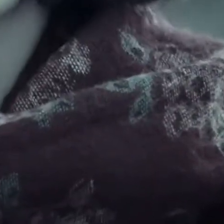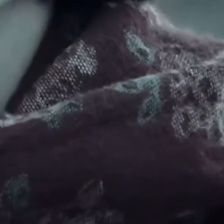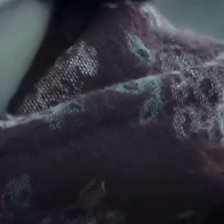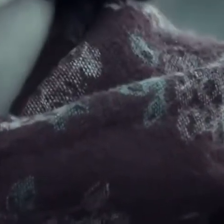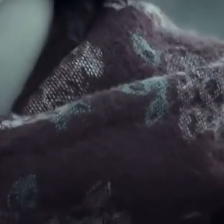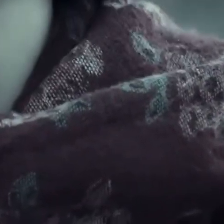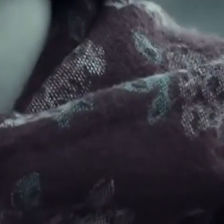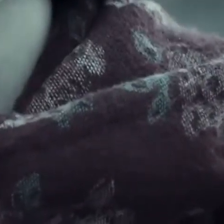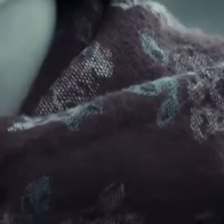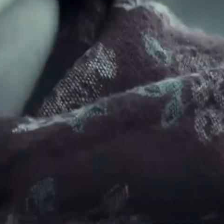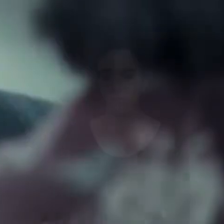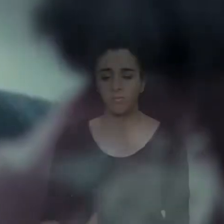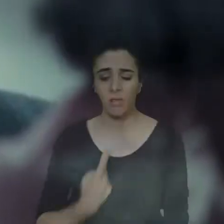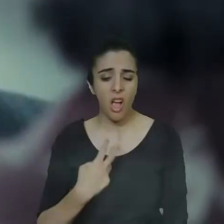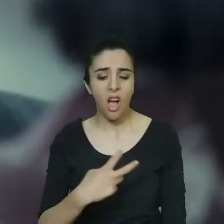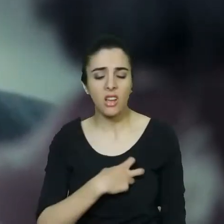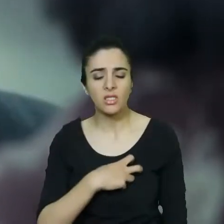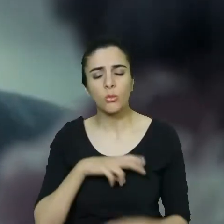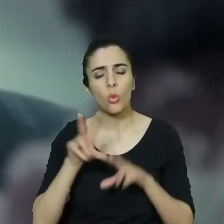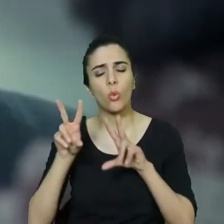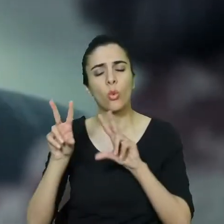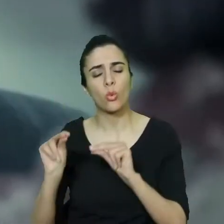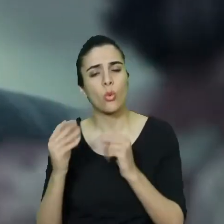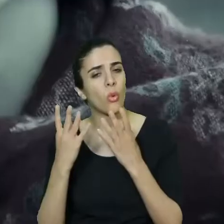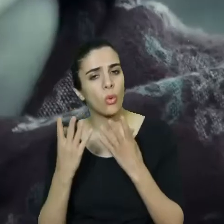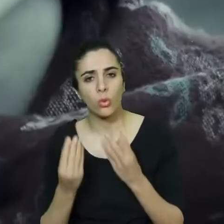Benim aşkım uykuda Adnan.